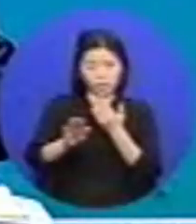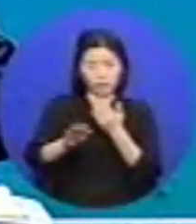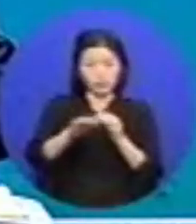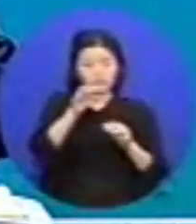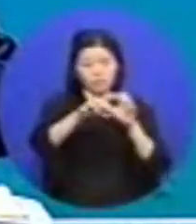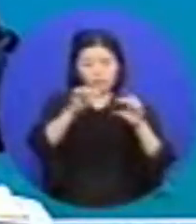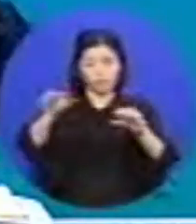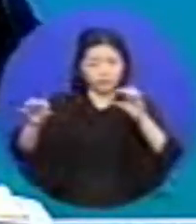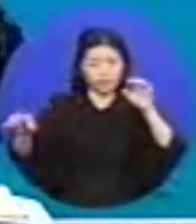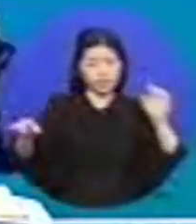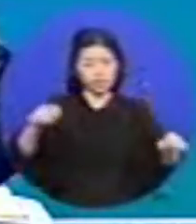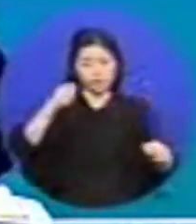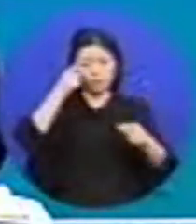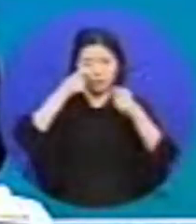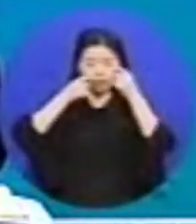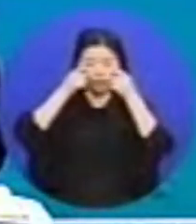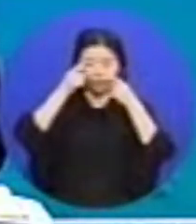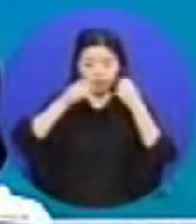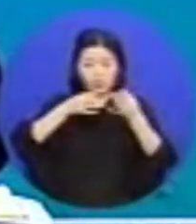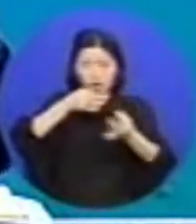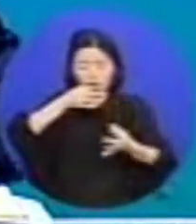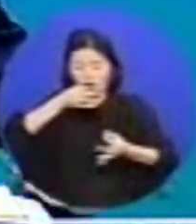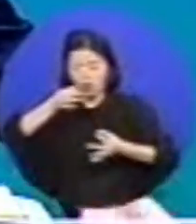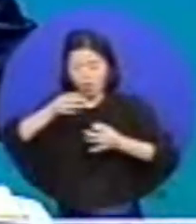그리고는 그게 통곡으로 바뀌어요.